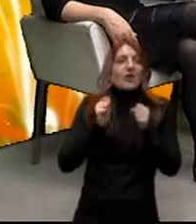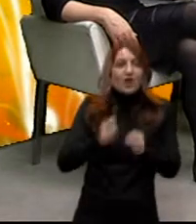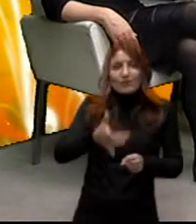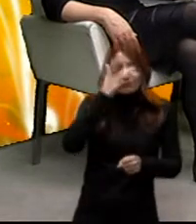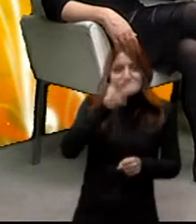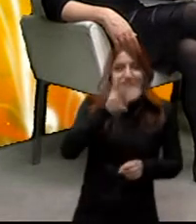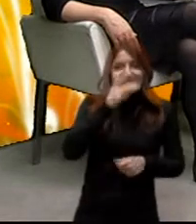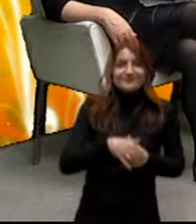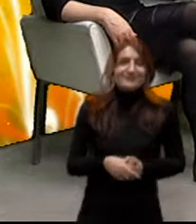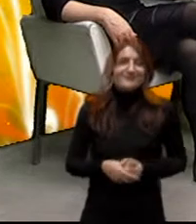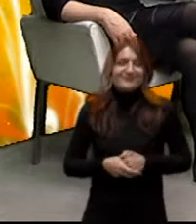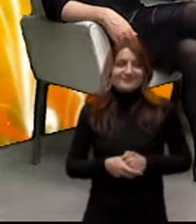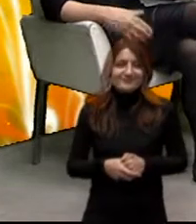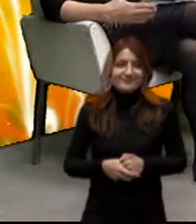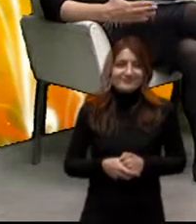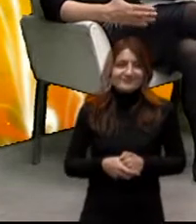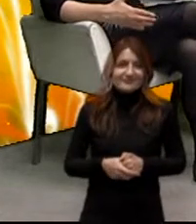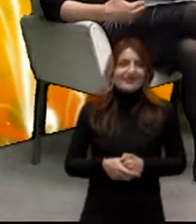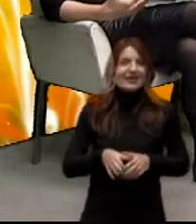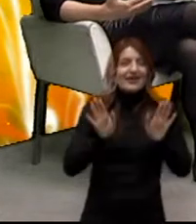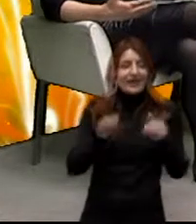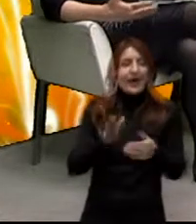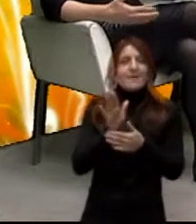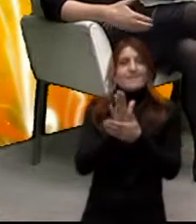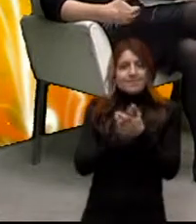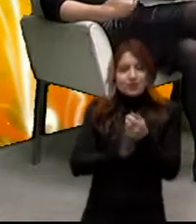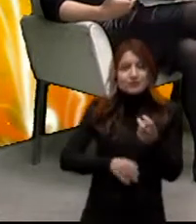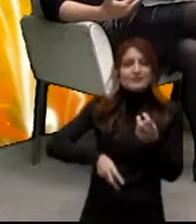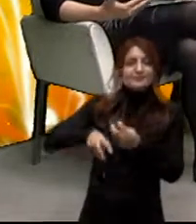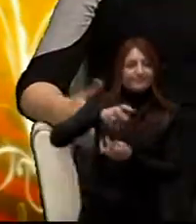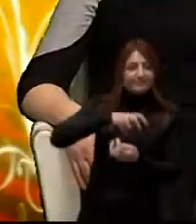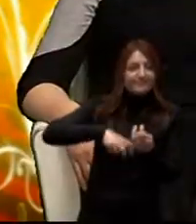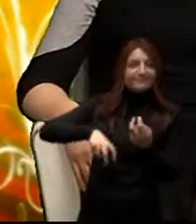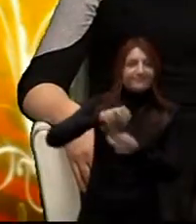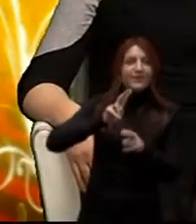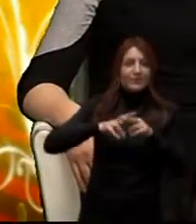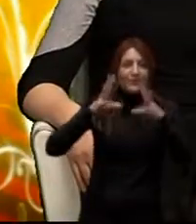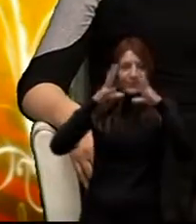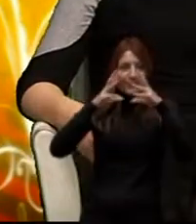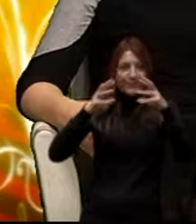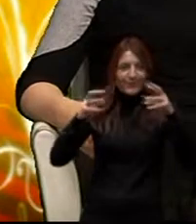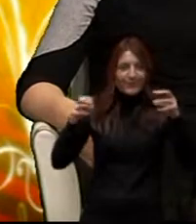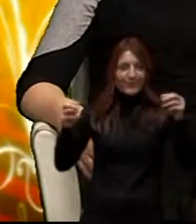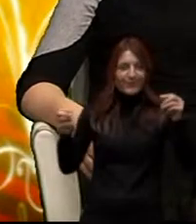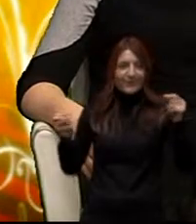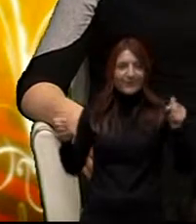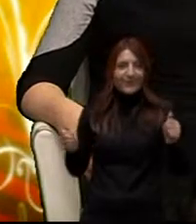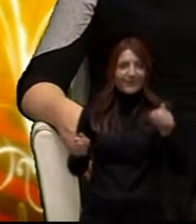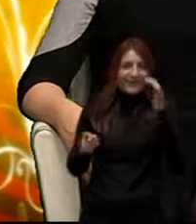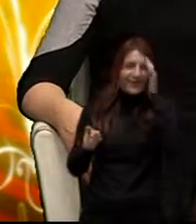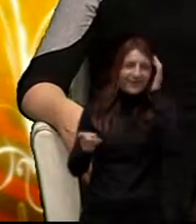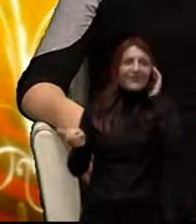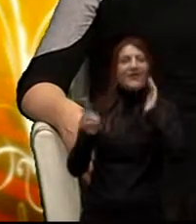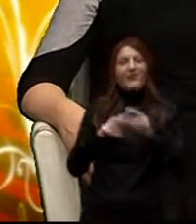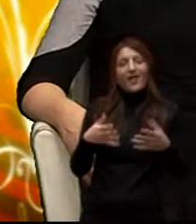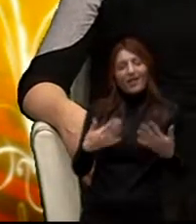da, mislim, ovo što ste... Nek krene prvo sa kretanjem, nek počne ove... Najlakša varijanta. Inače,